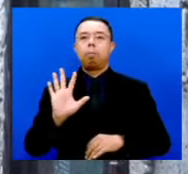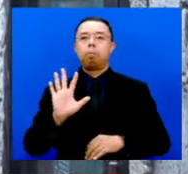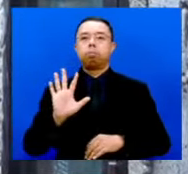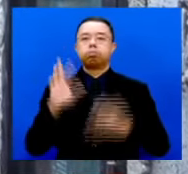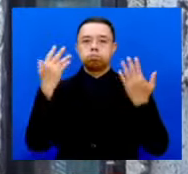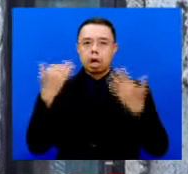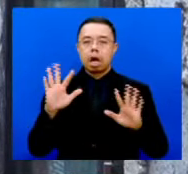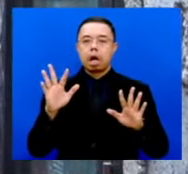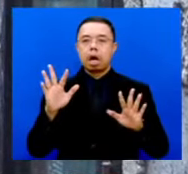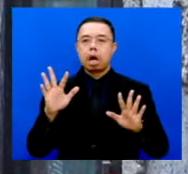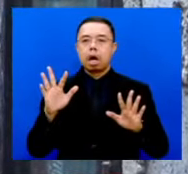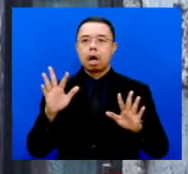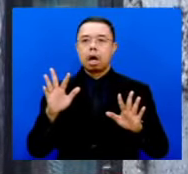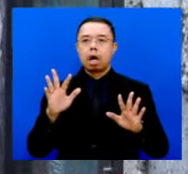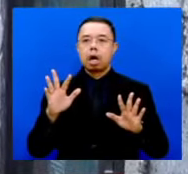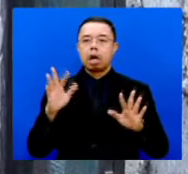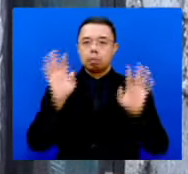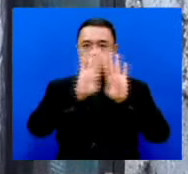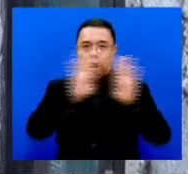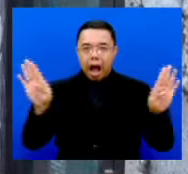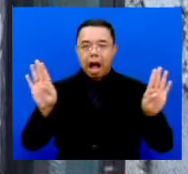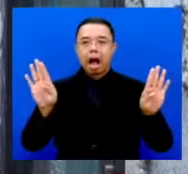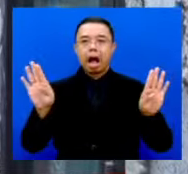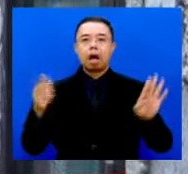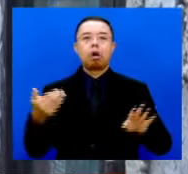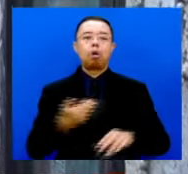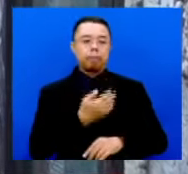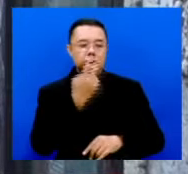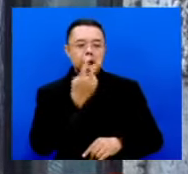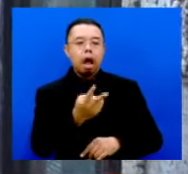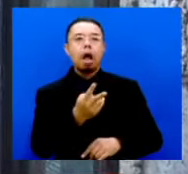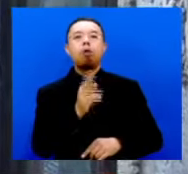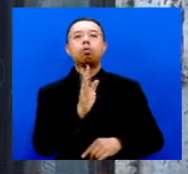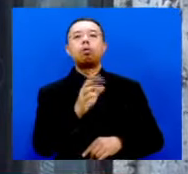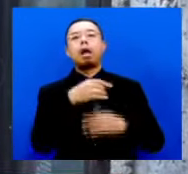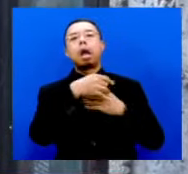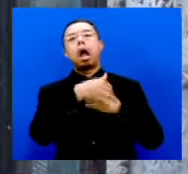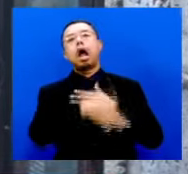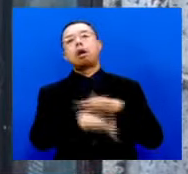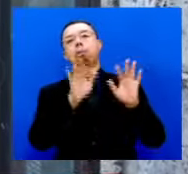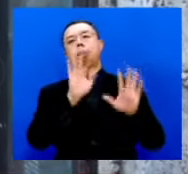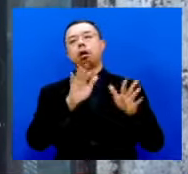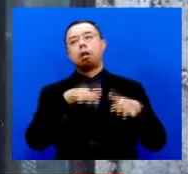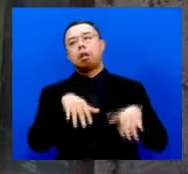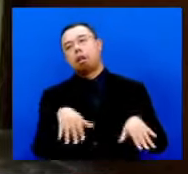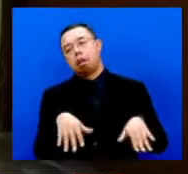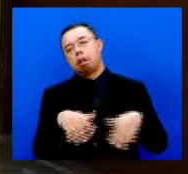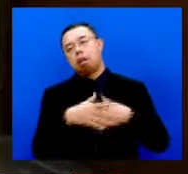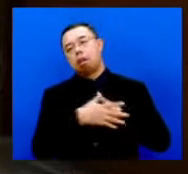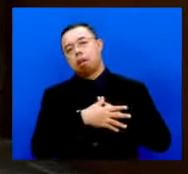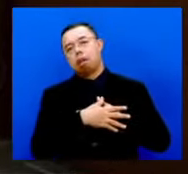situlah udah habis kebuka korban udah terkapar udah lemas